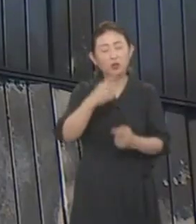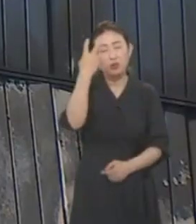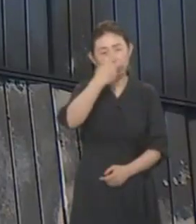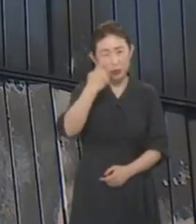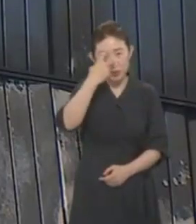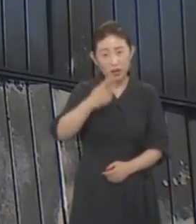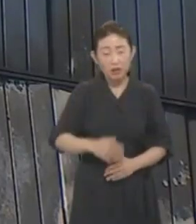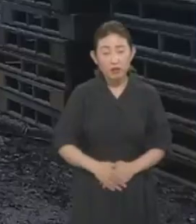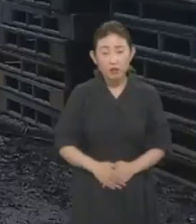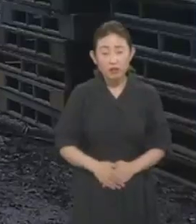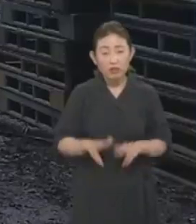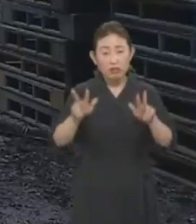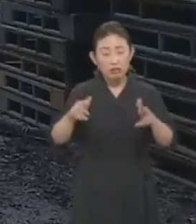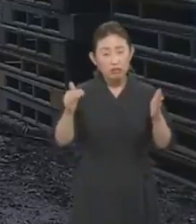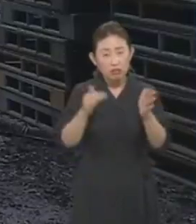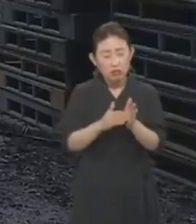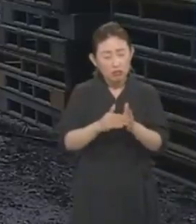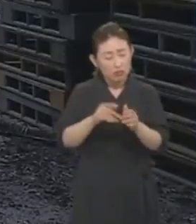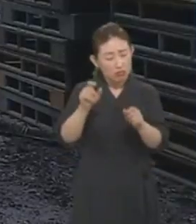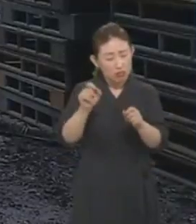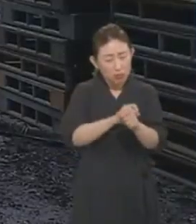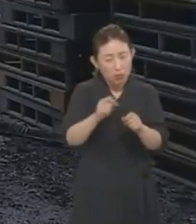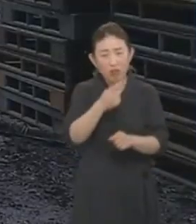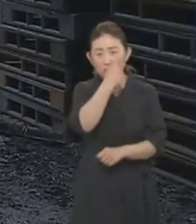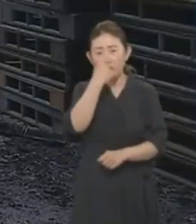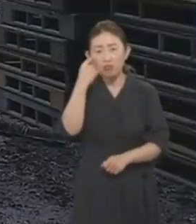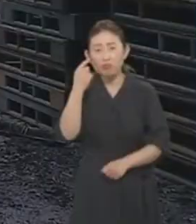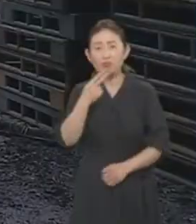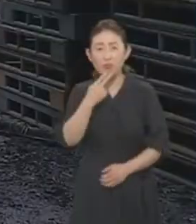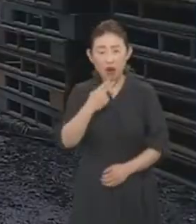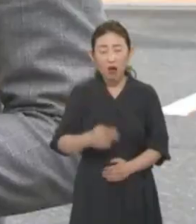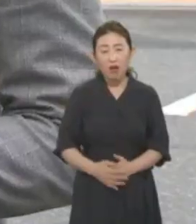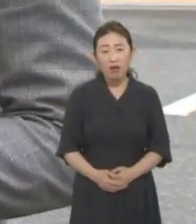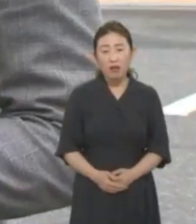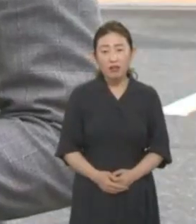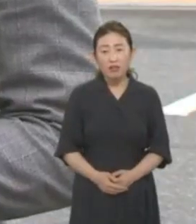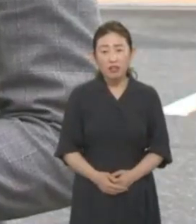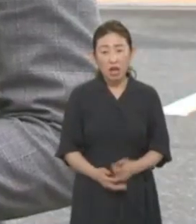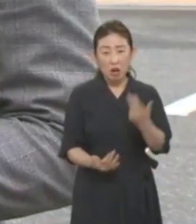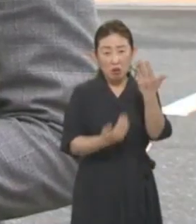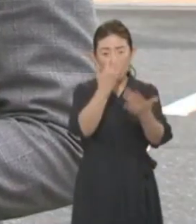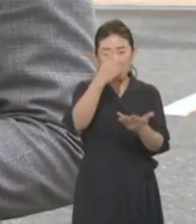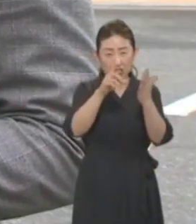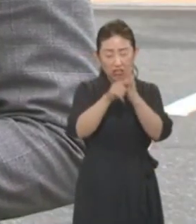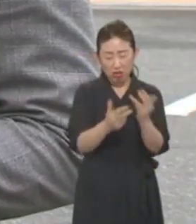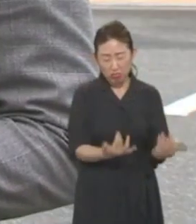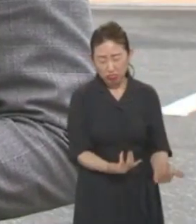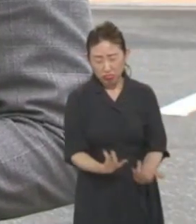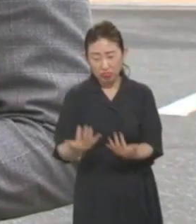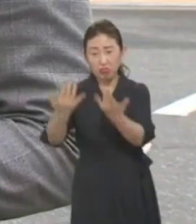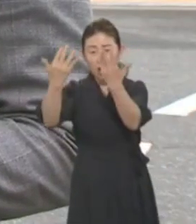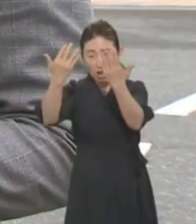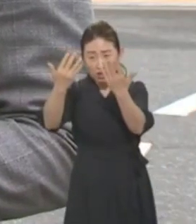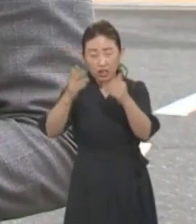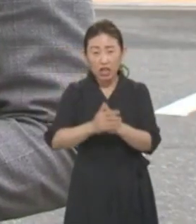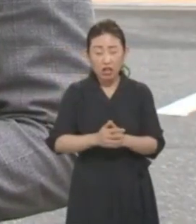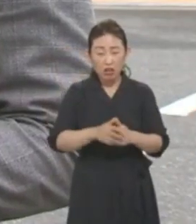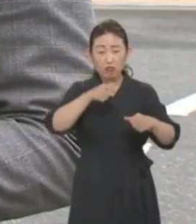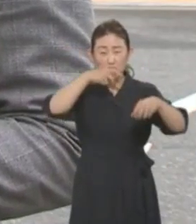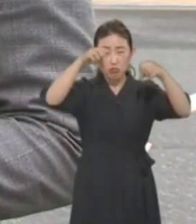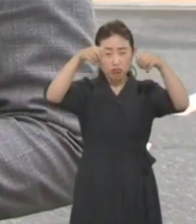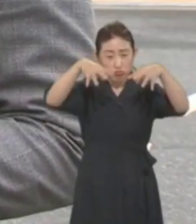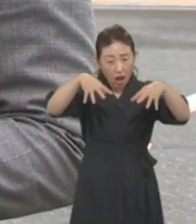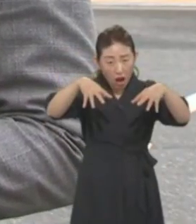계획인데 현재까지 뚜렷한 정황은 없는 걸로 알려졌습니다. 화재 당시 불이 빠르게 번지며 재개됐던 소방시설